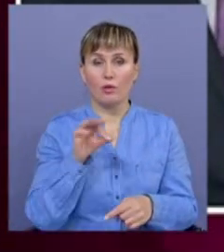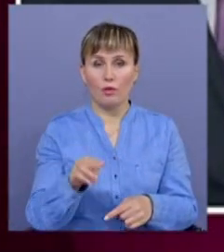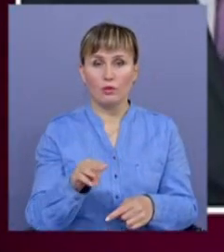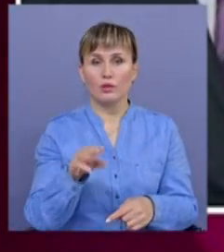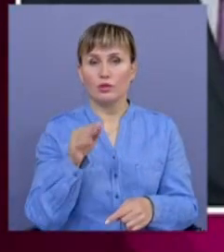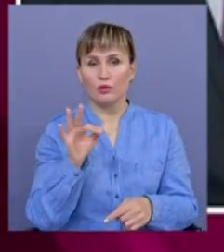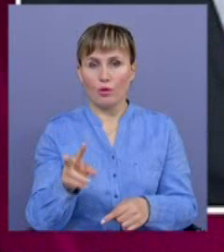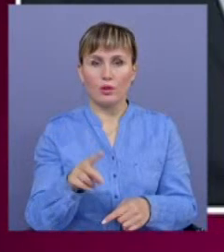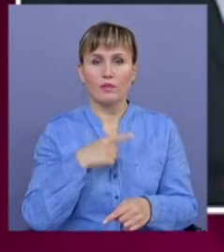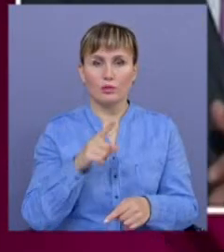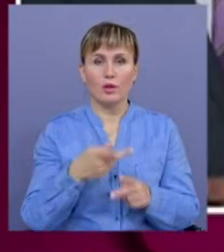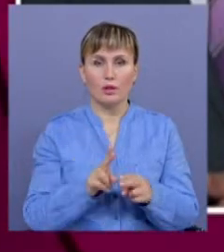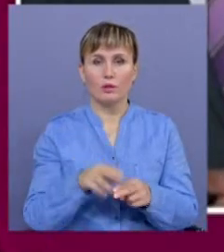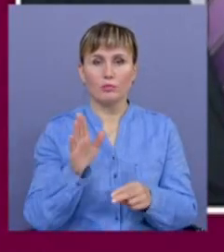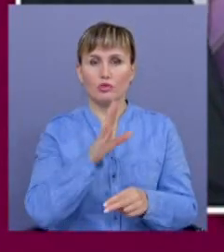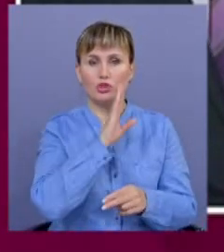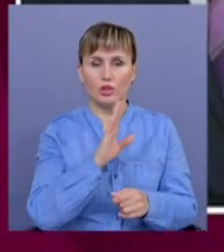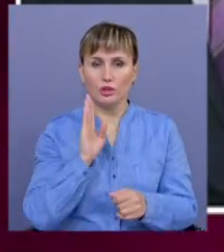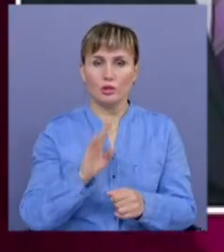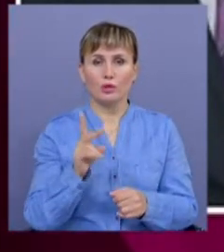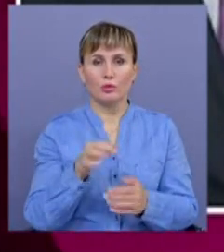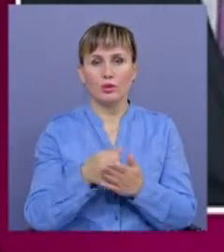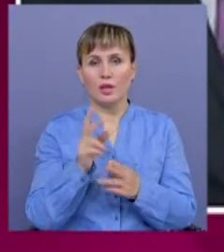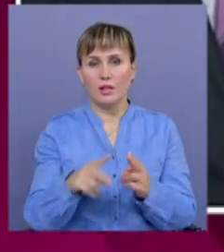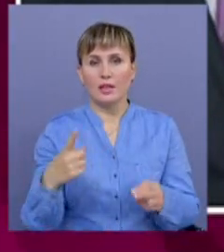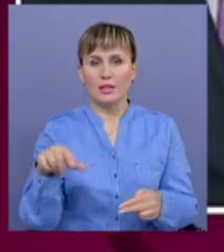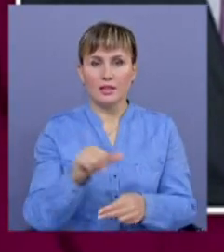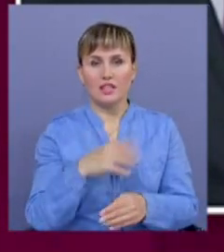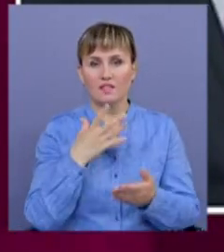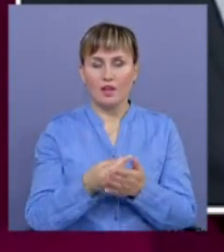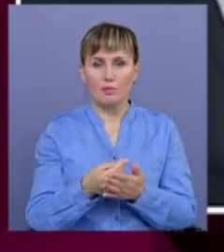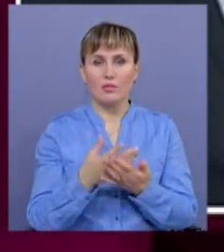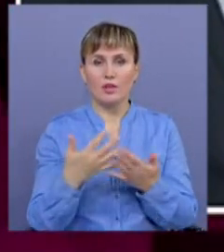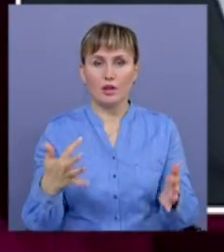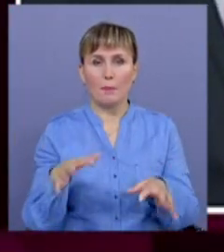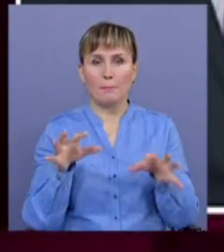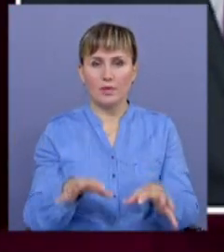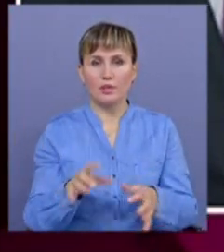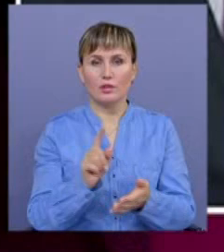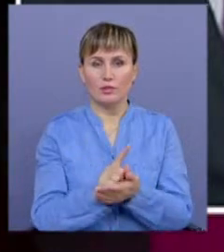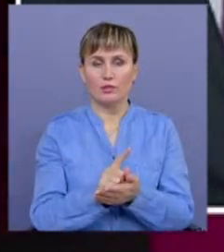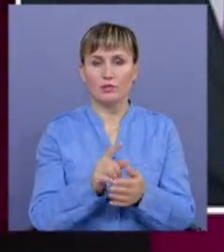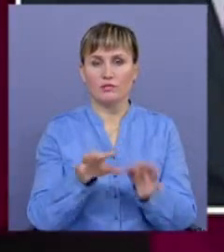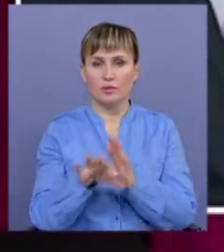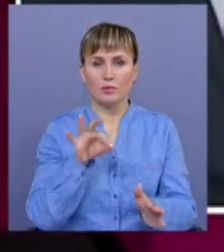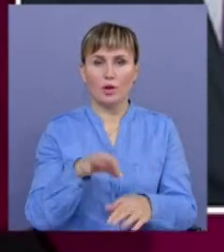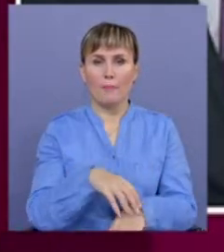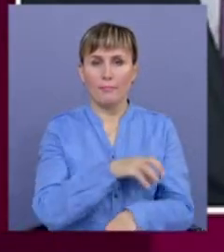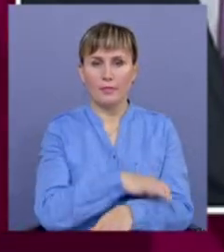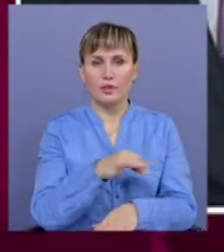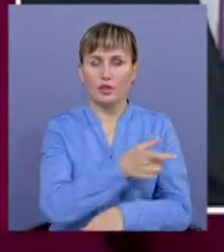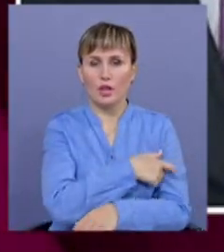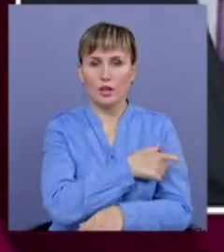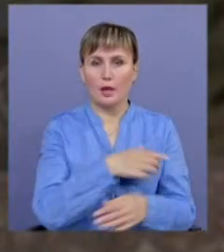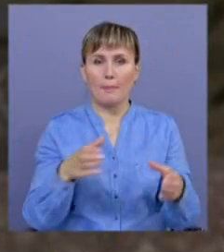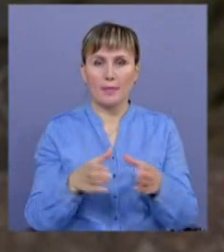Акжол. Поговаривают, что это будет женщина. Ну а до конца недели со своими лидерами в президентской гонке должны определиться коммунисты и члены